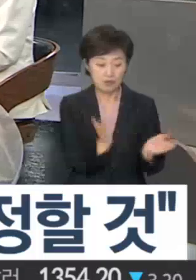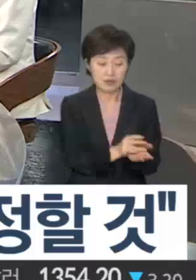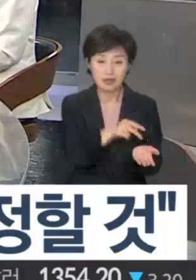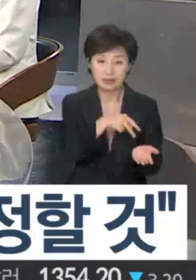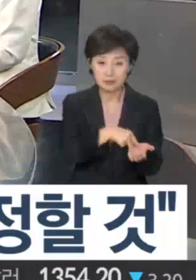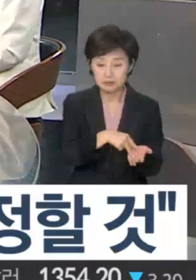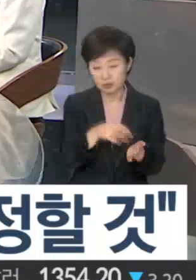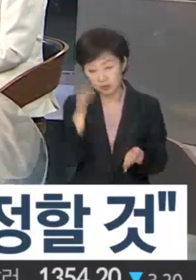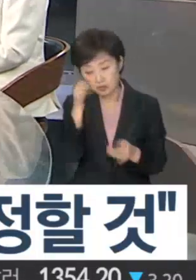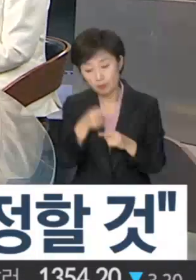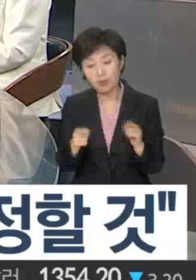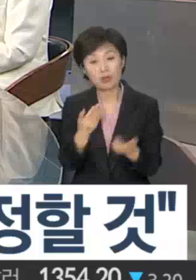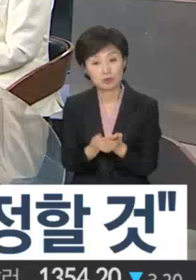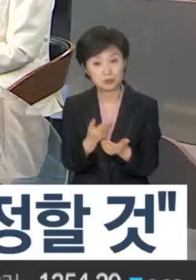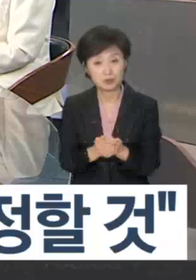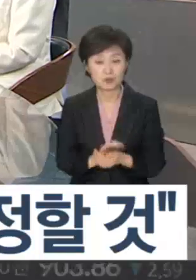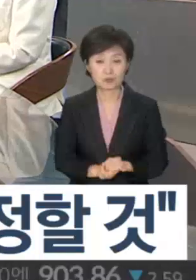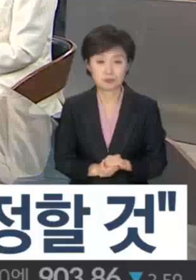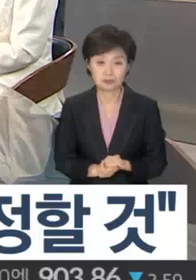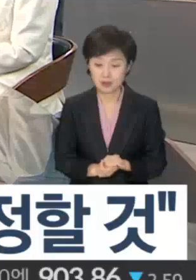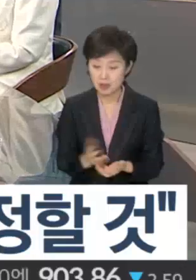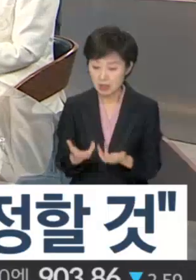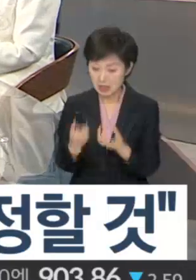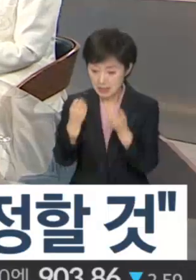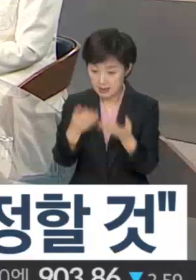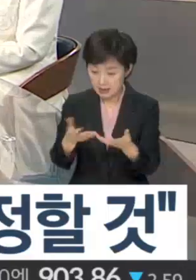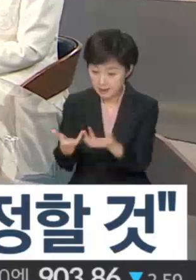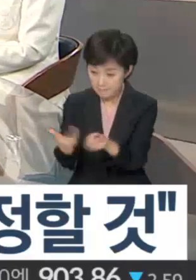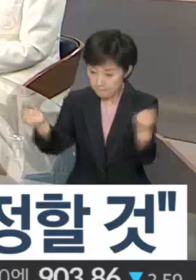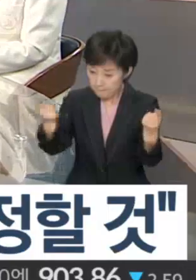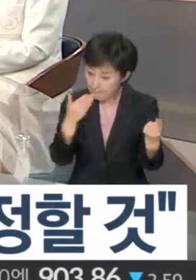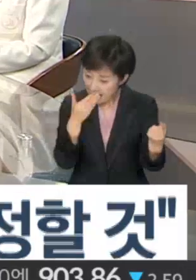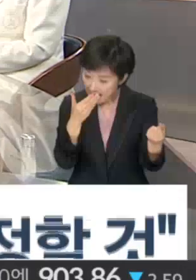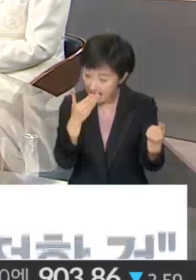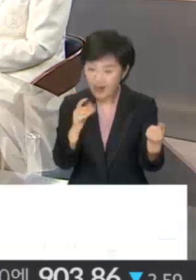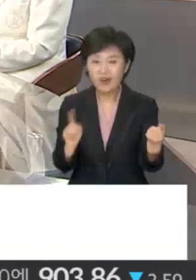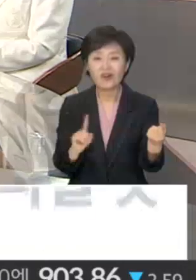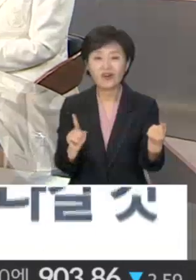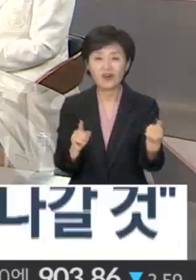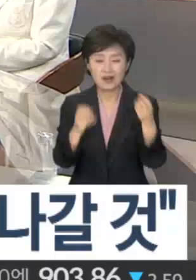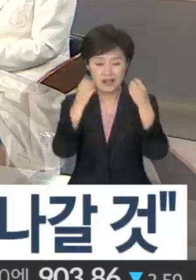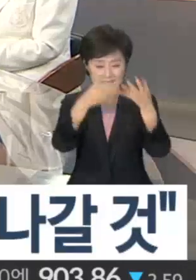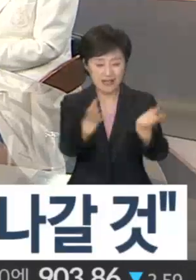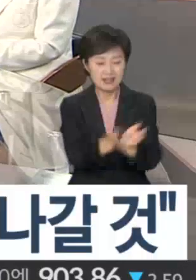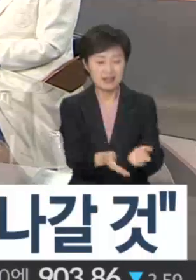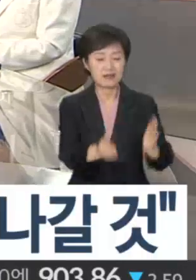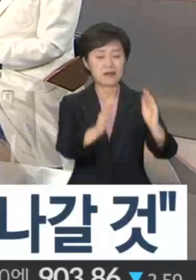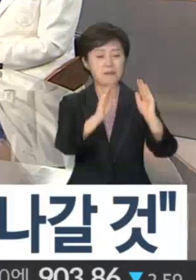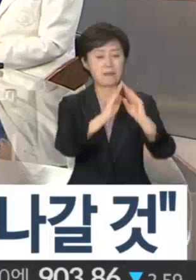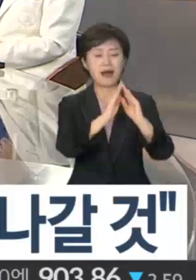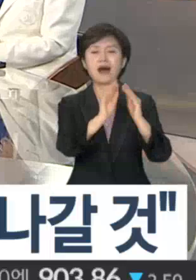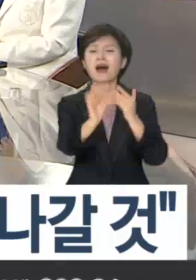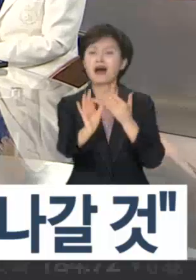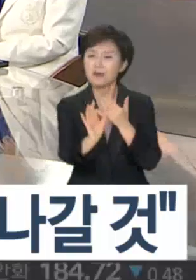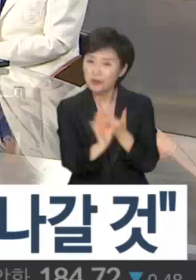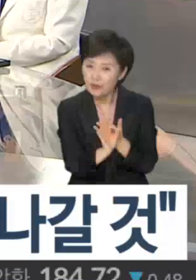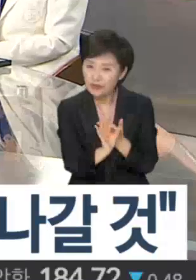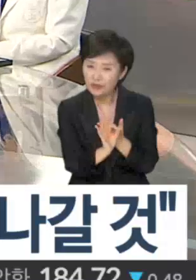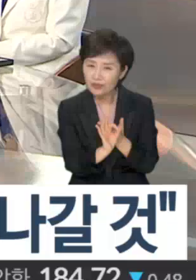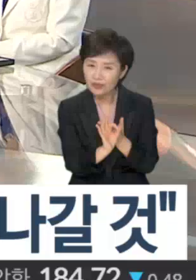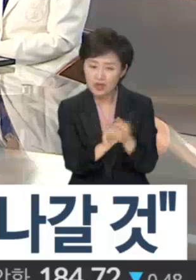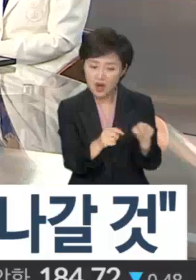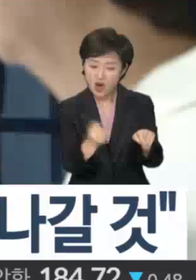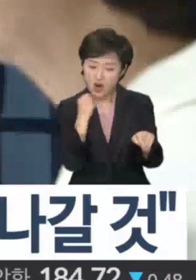질문 드려볼게요. 실질적으로 가능성은 얼마나 되는지 그리고 뭐 신당을 창당했다라고 가정했을 때 그